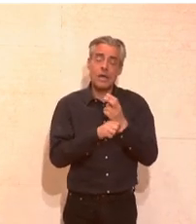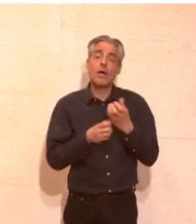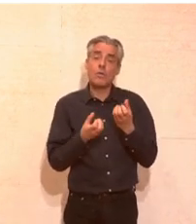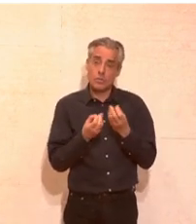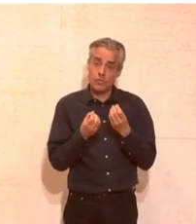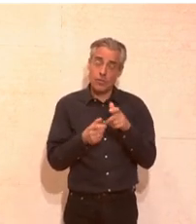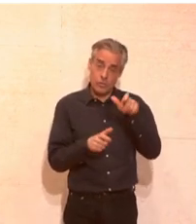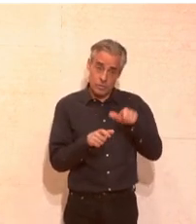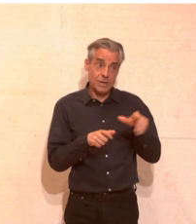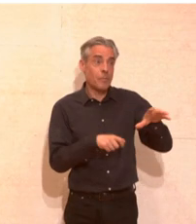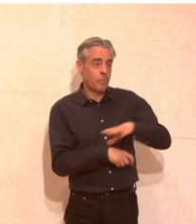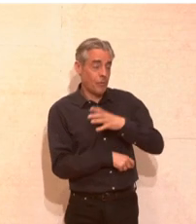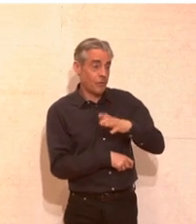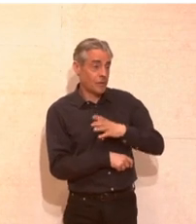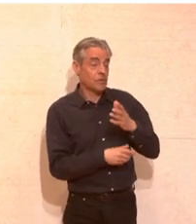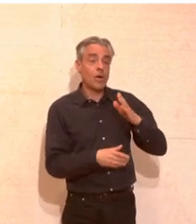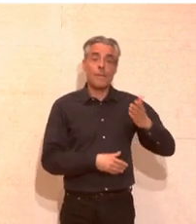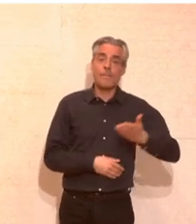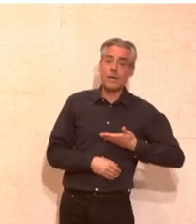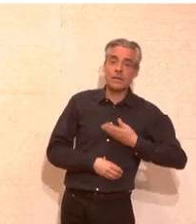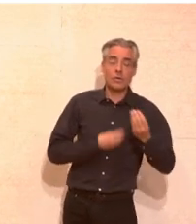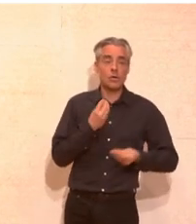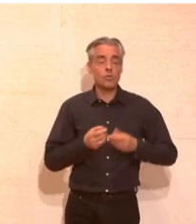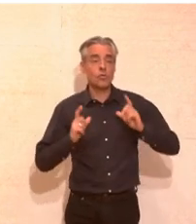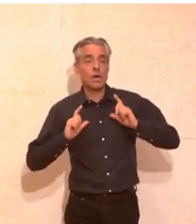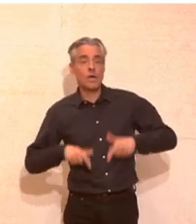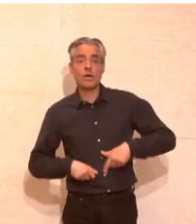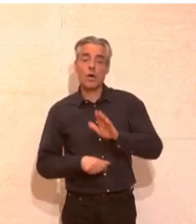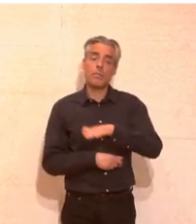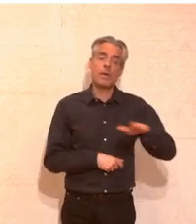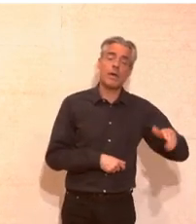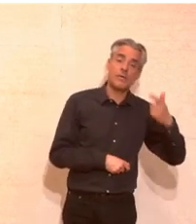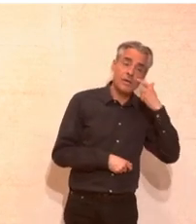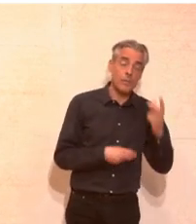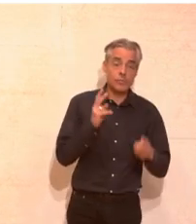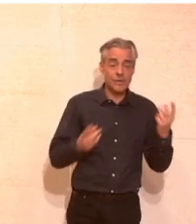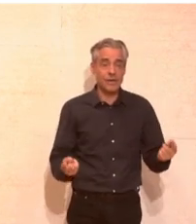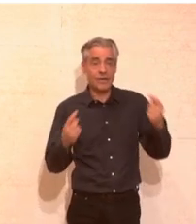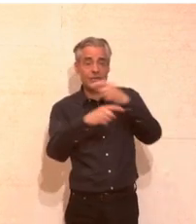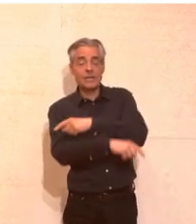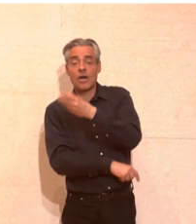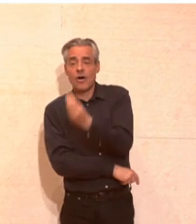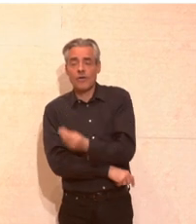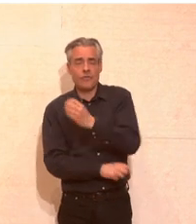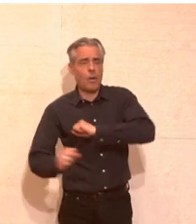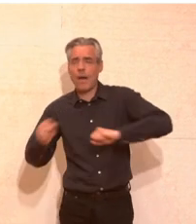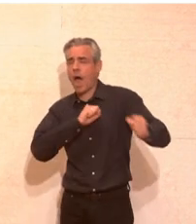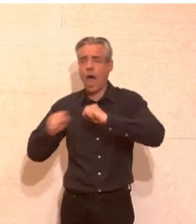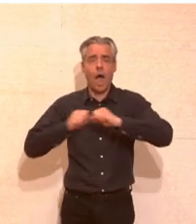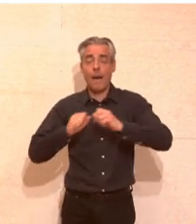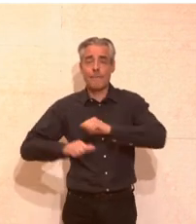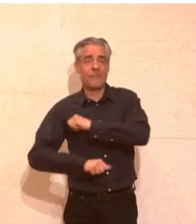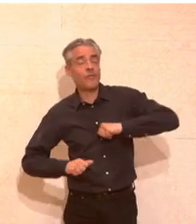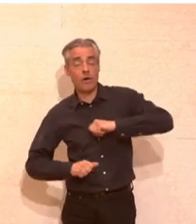beaucoup d'entre vous, enseignants, que vous êtes en maternelle ou à l'école primaire, vous allez plutôt vers l'inverse. Un enfant, en fait, qui va être hyperactif et